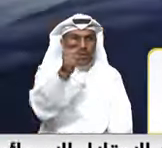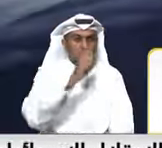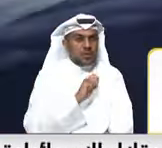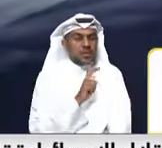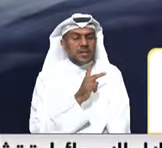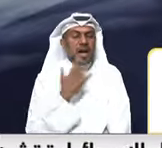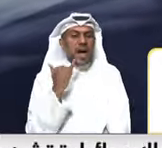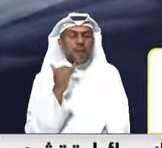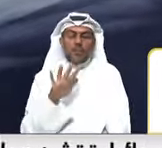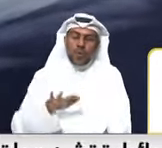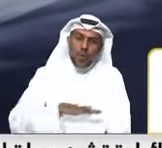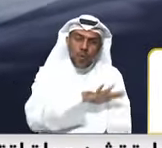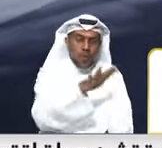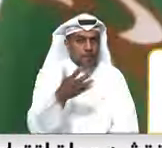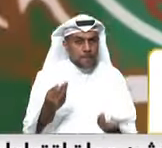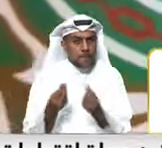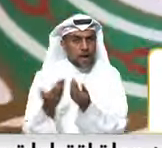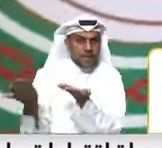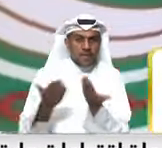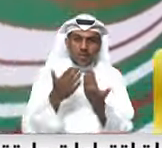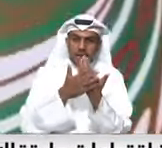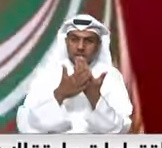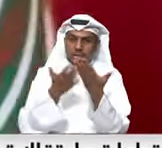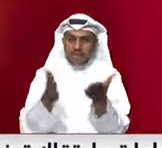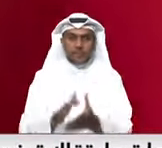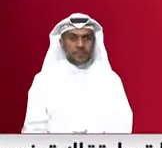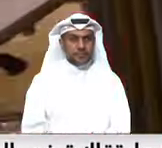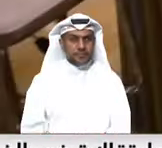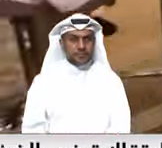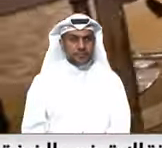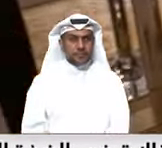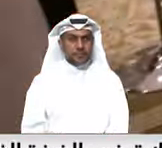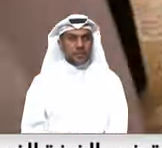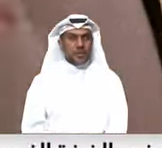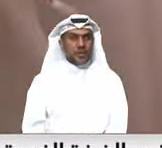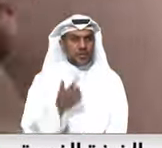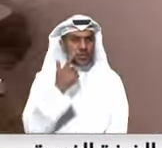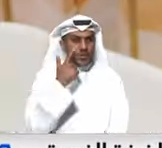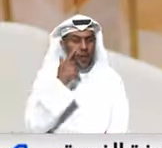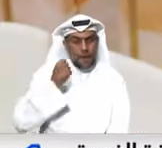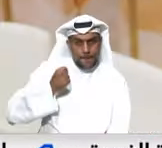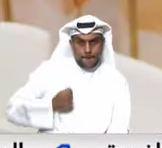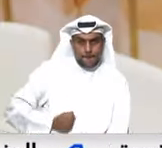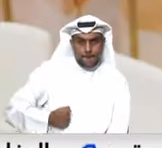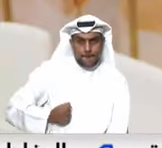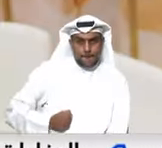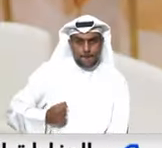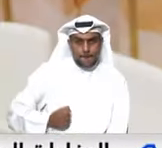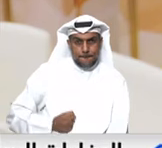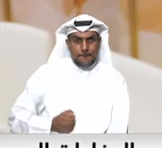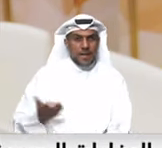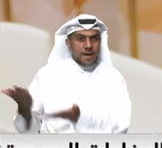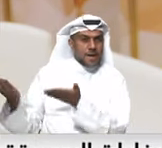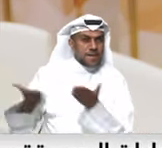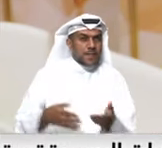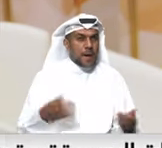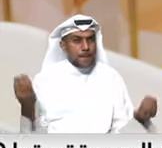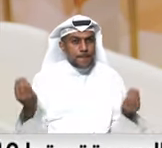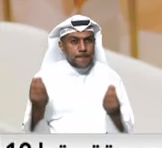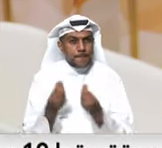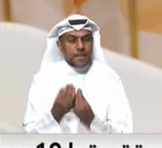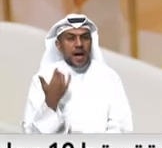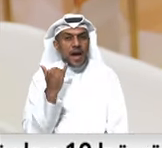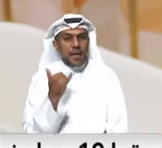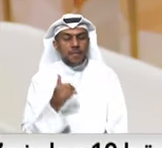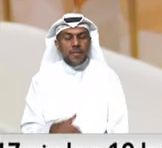الأنباء العربية والدولية. تحظى استضافة مملكة البحرين الشقيقة لأعمال القمة العربية